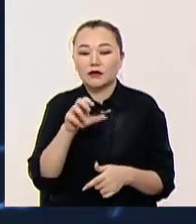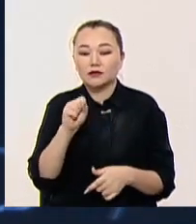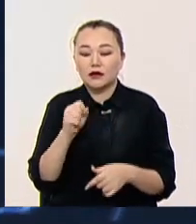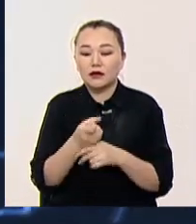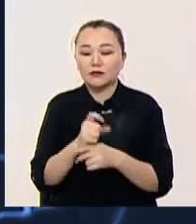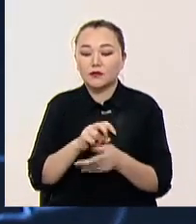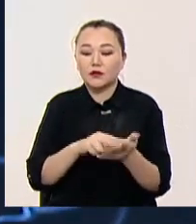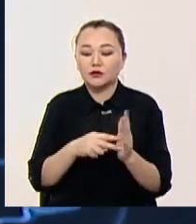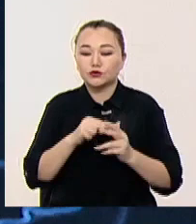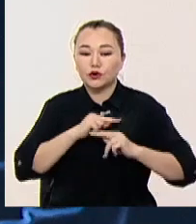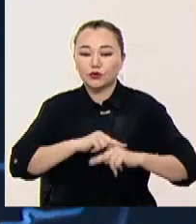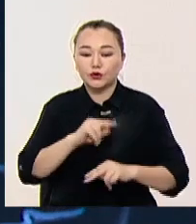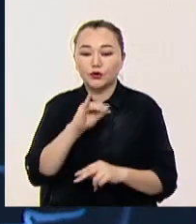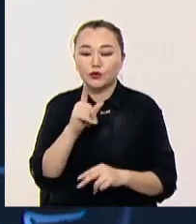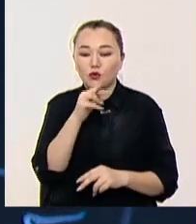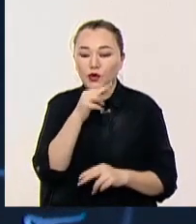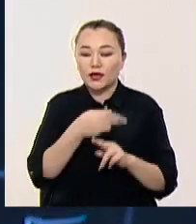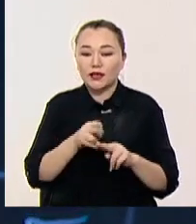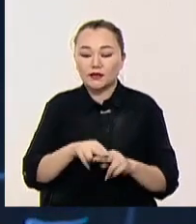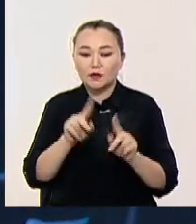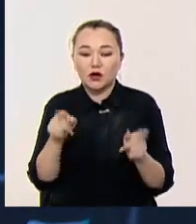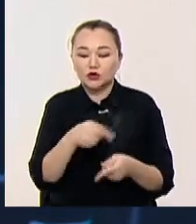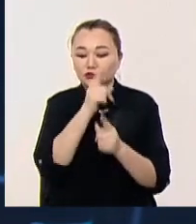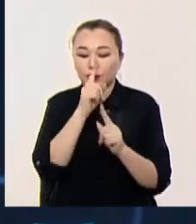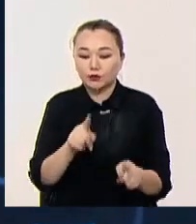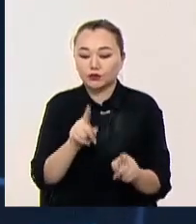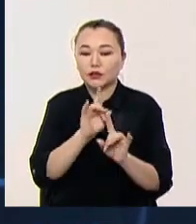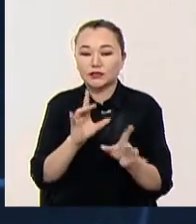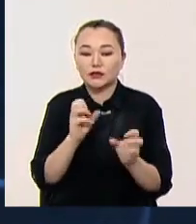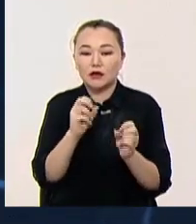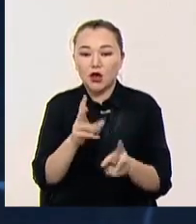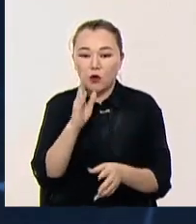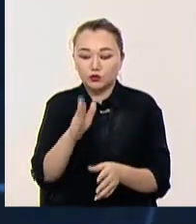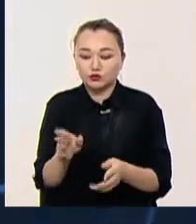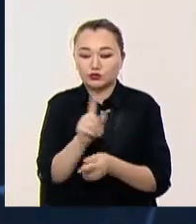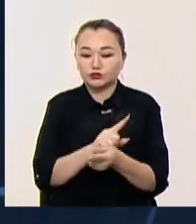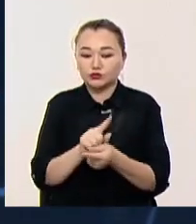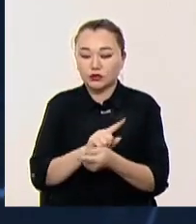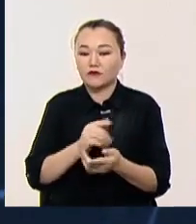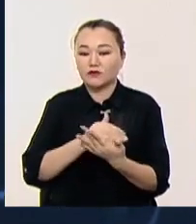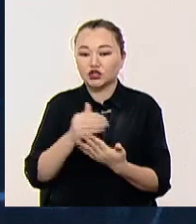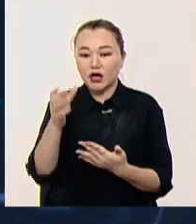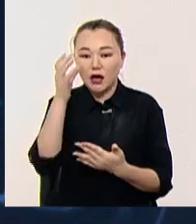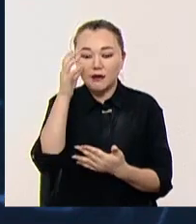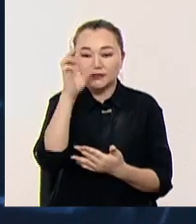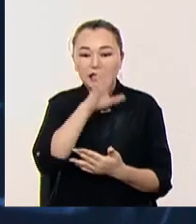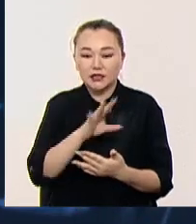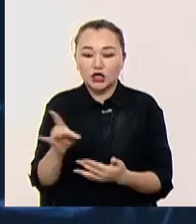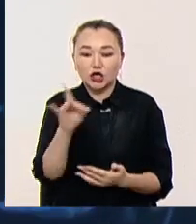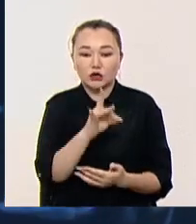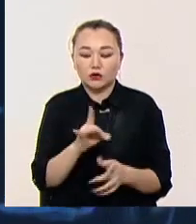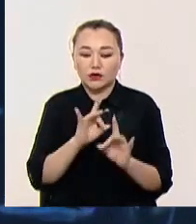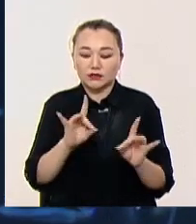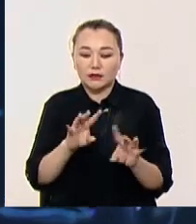Планируется, что сотрудничество с Южной Кореей этим не ограничится. О том, как будут реформировать высшее образование в стране и регионе,